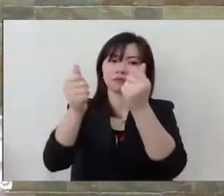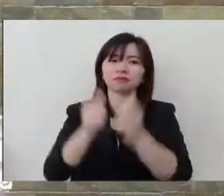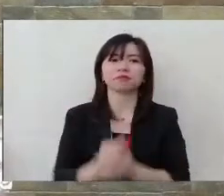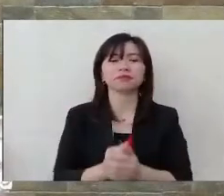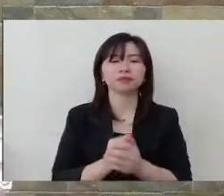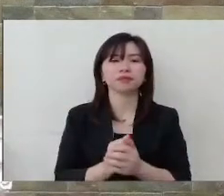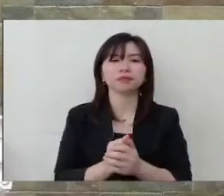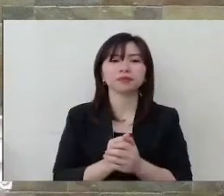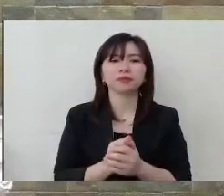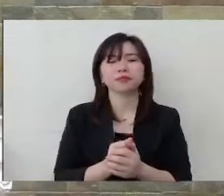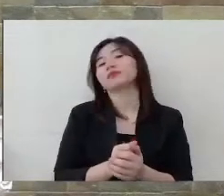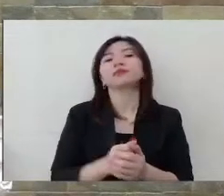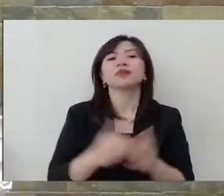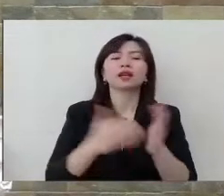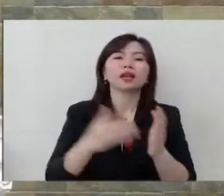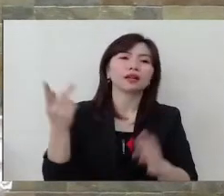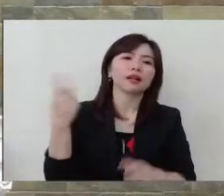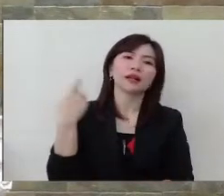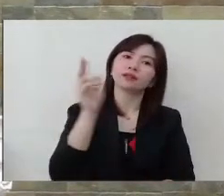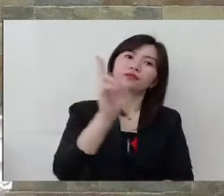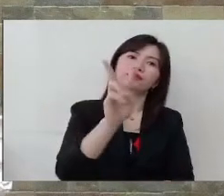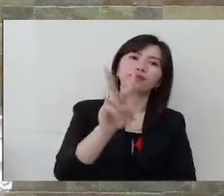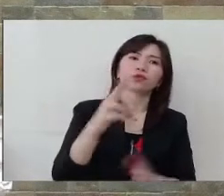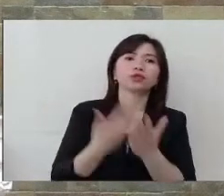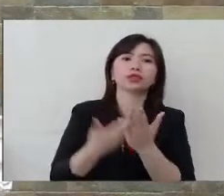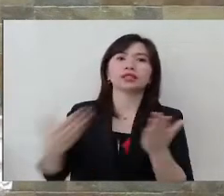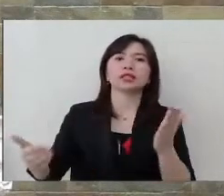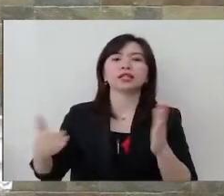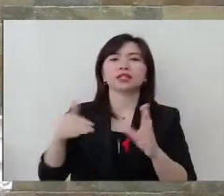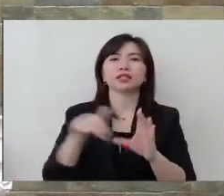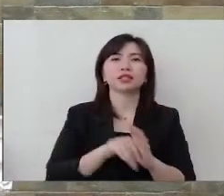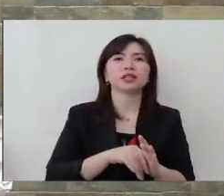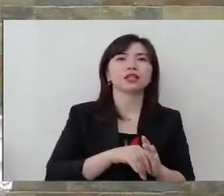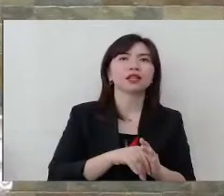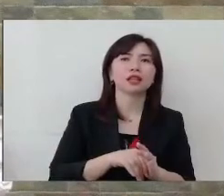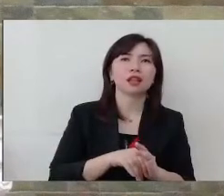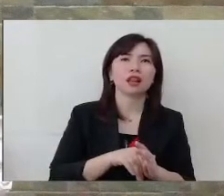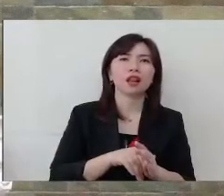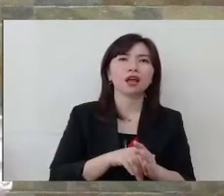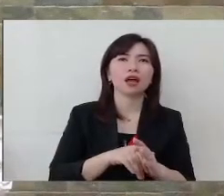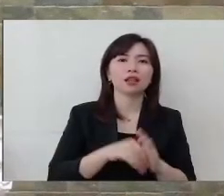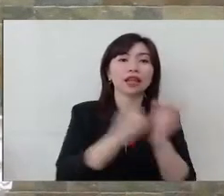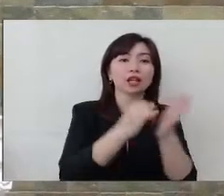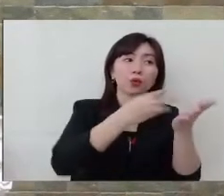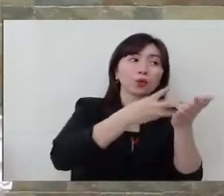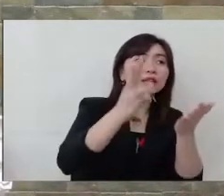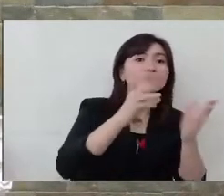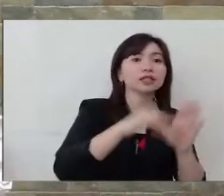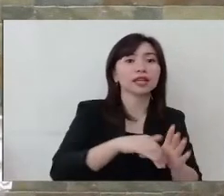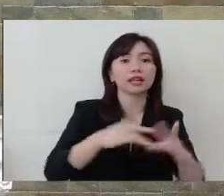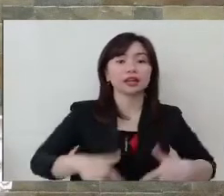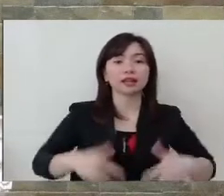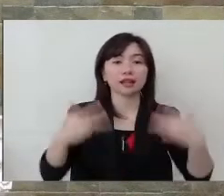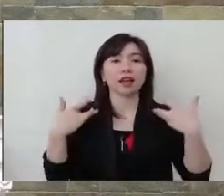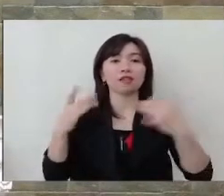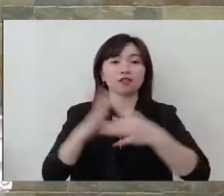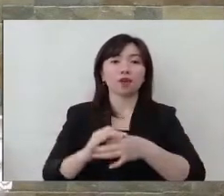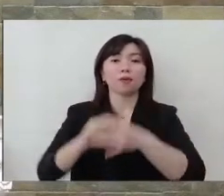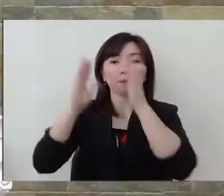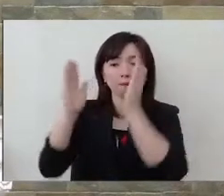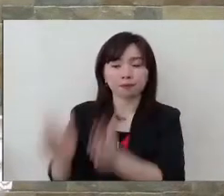speaking. There are 2 things na masasayang sa isang taong may sakit kapag binaliwala niya yung gamot na binibigay sa